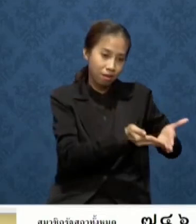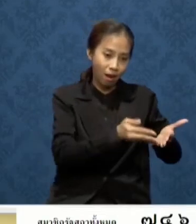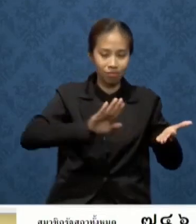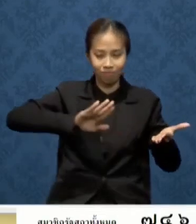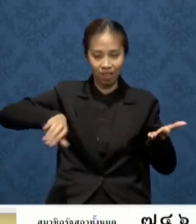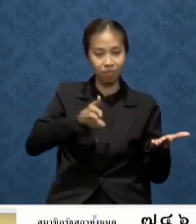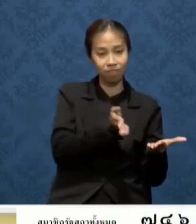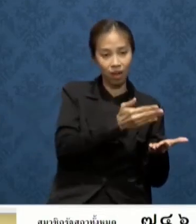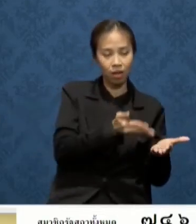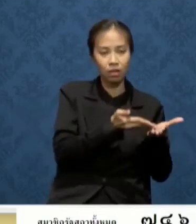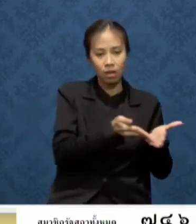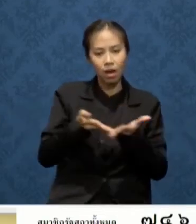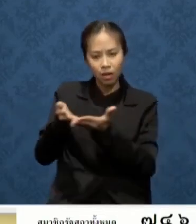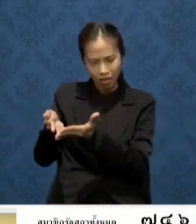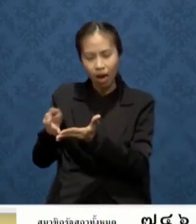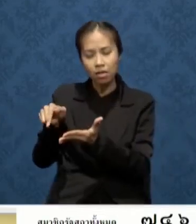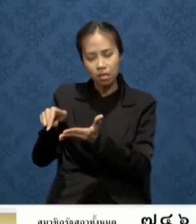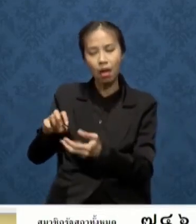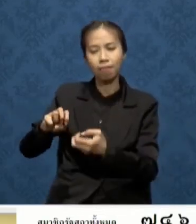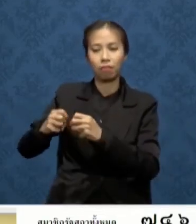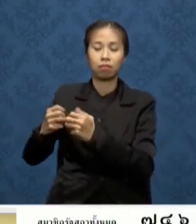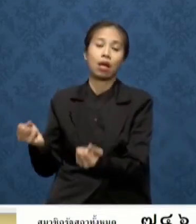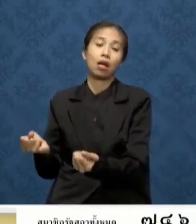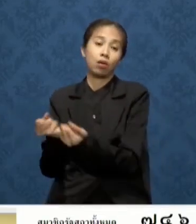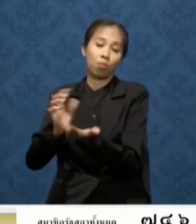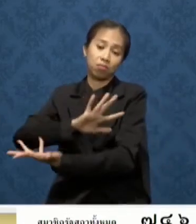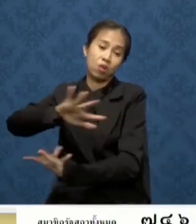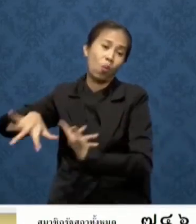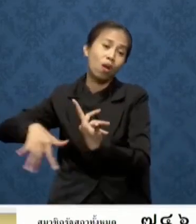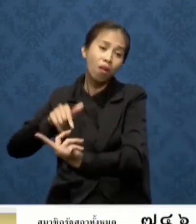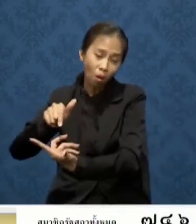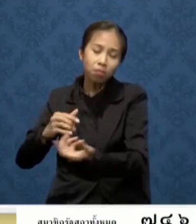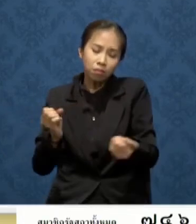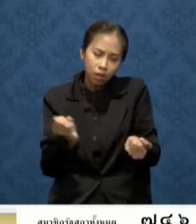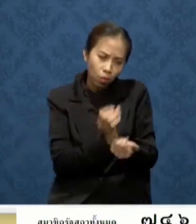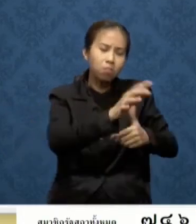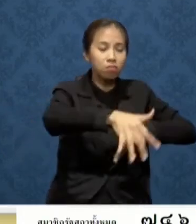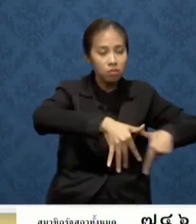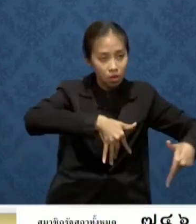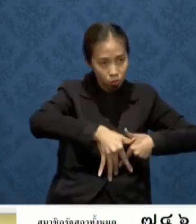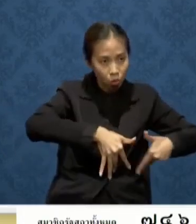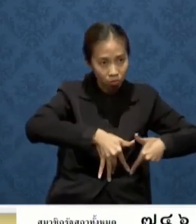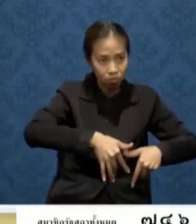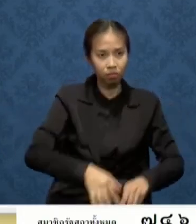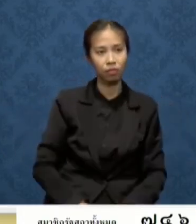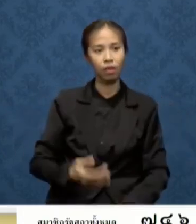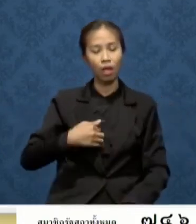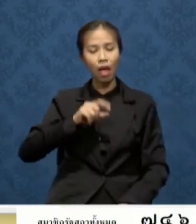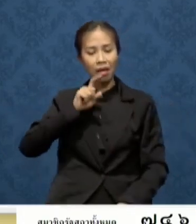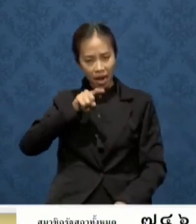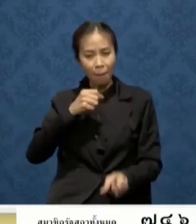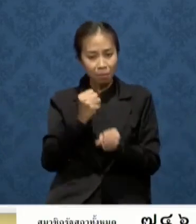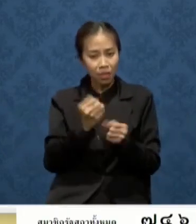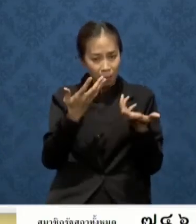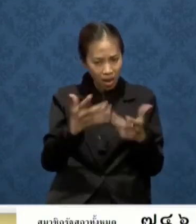คือมนมีผลกระทบต่อส่งเว็ล้อมวก็ต่อผู้คนจำนวมากแน่นอนแต่จะคุมค่าจริหรอไม่